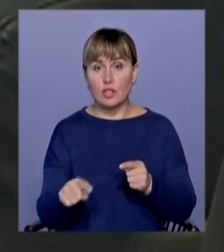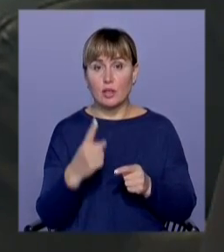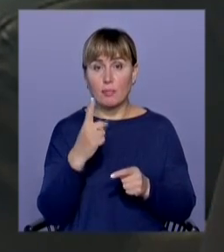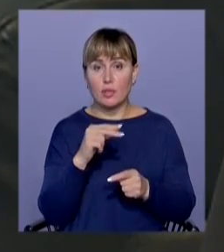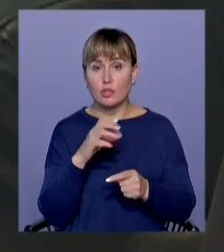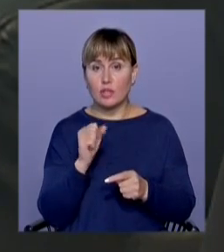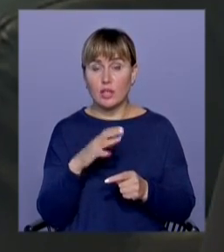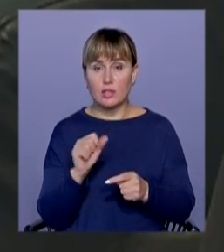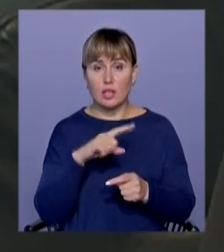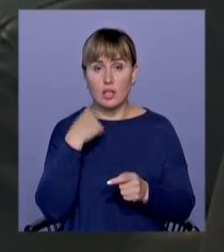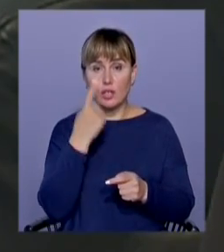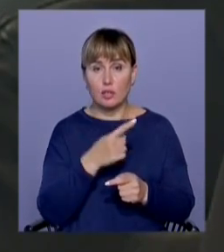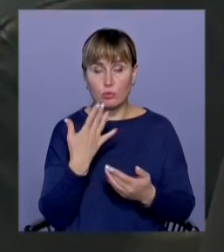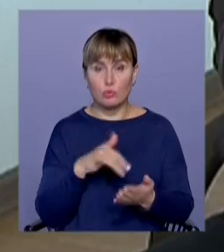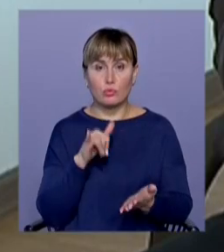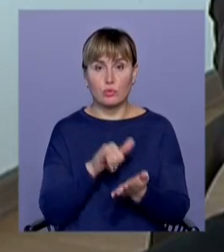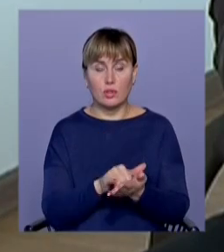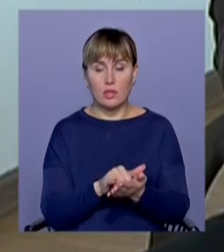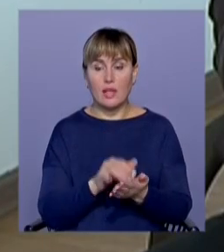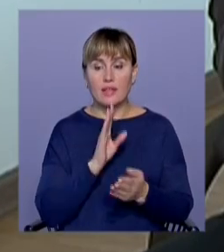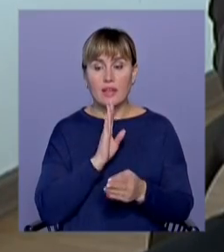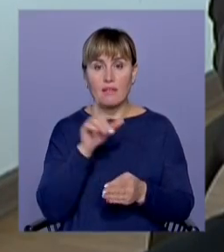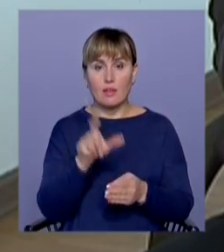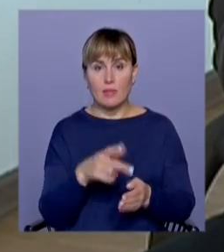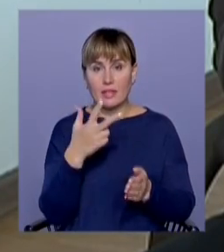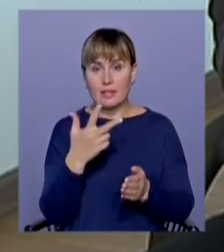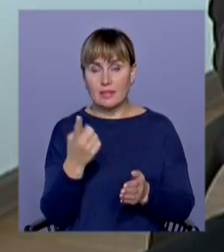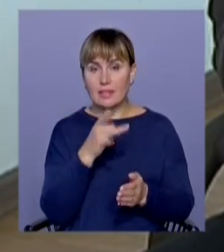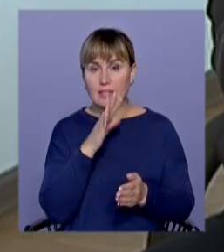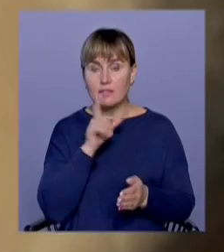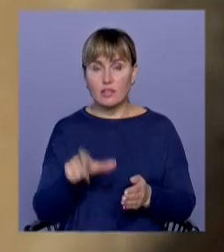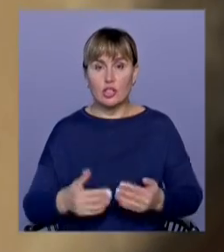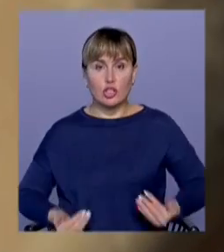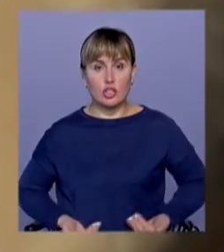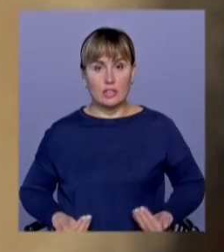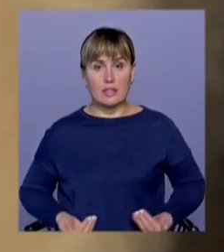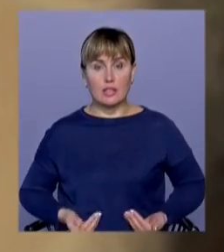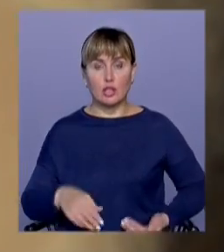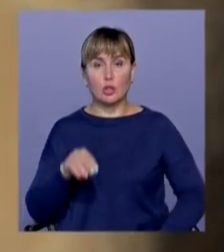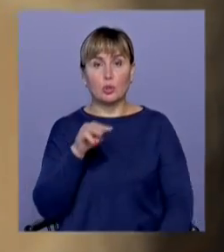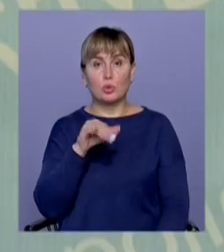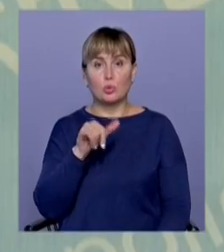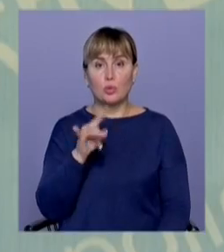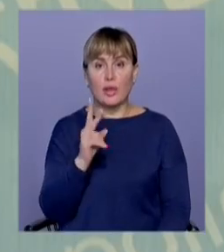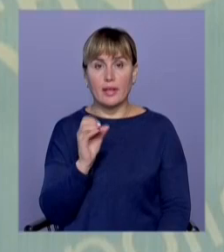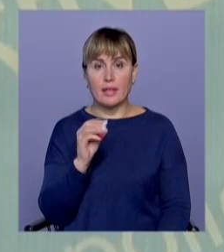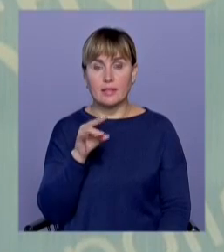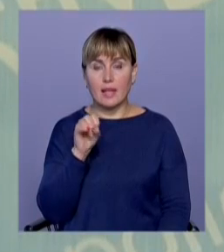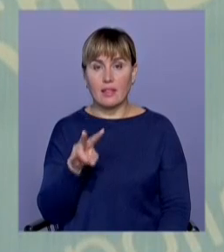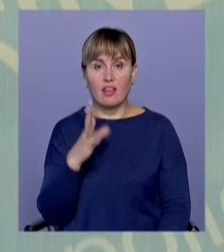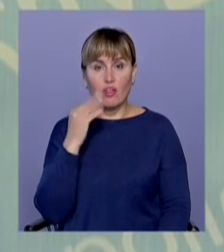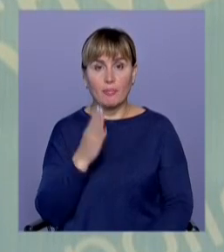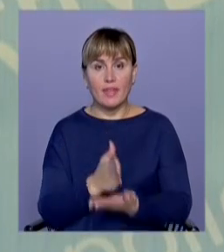часа личность подозреваемой была установлена. Ею оказалась 31-летняя жительница Туркестанской области, которая в